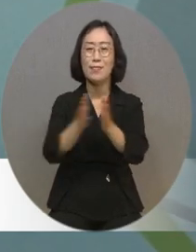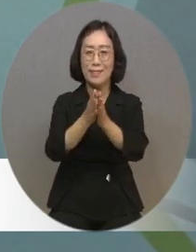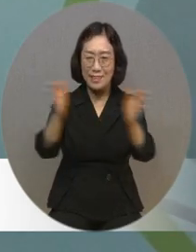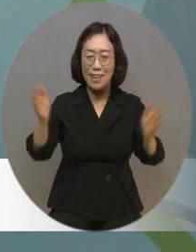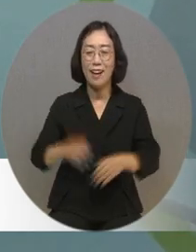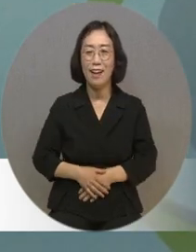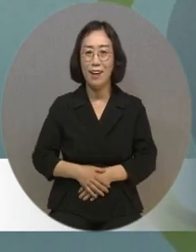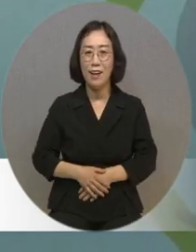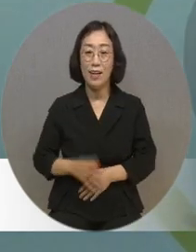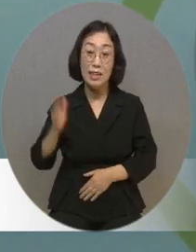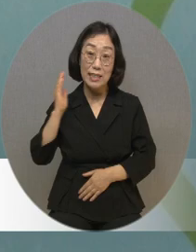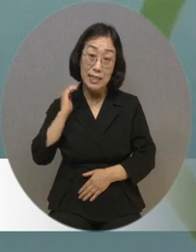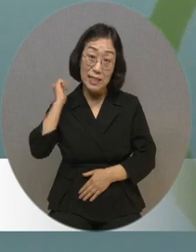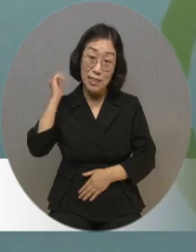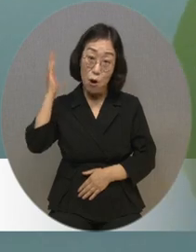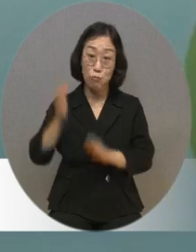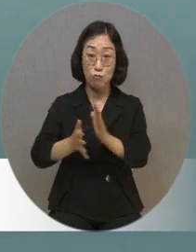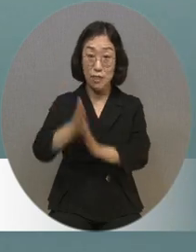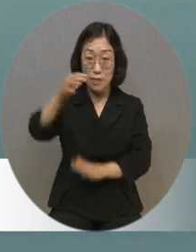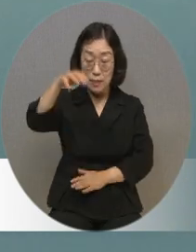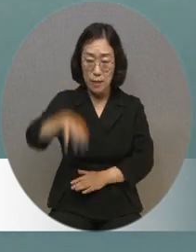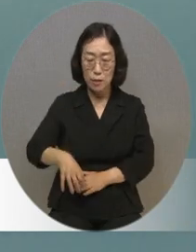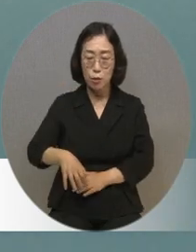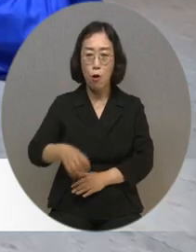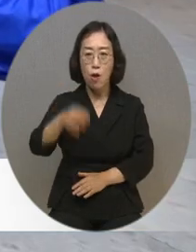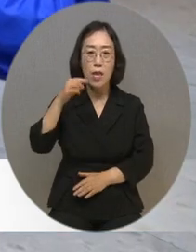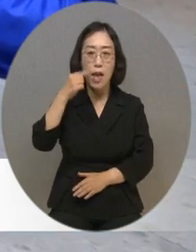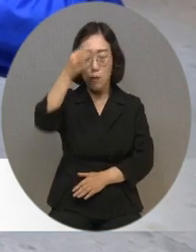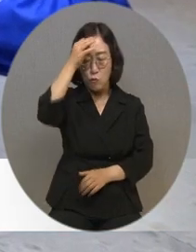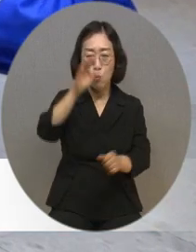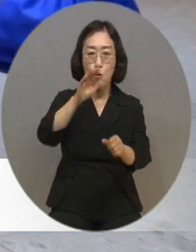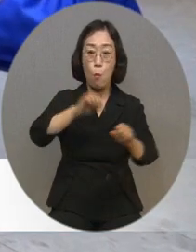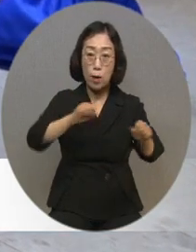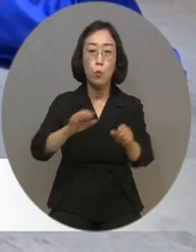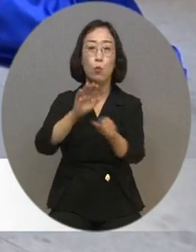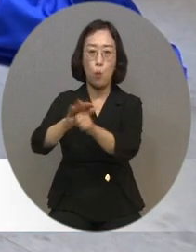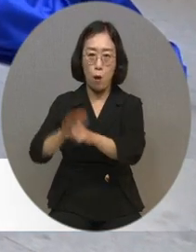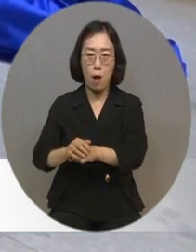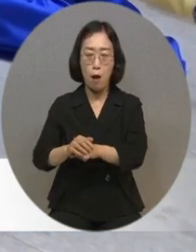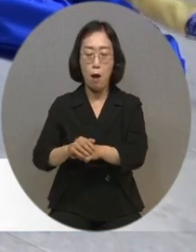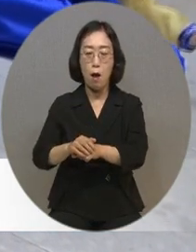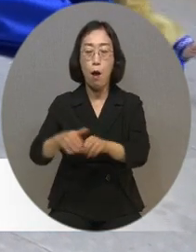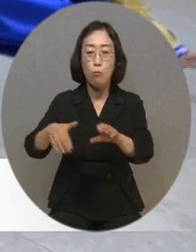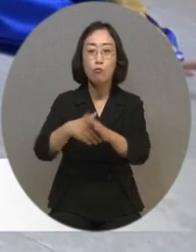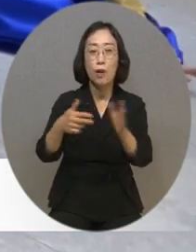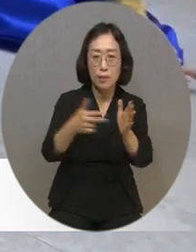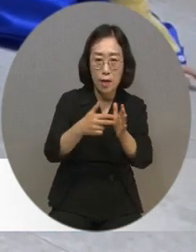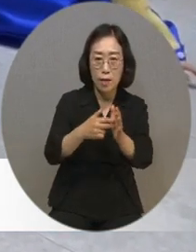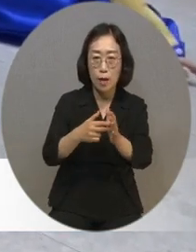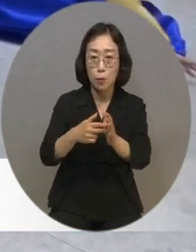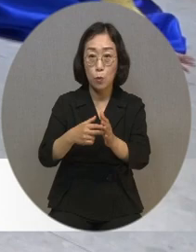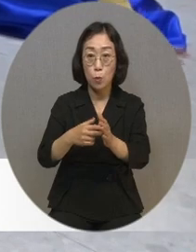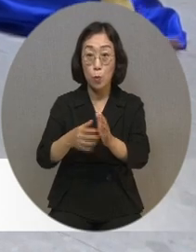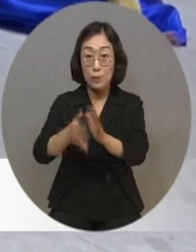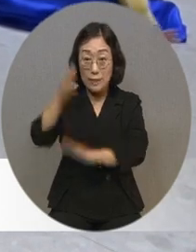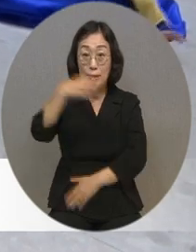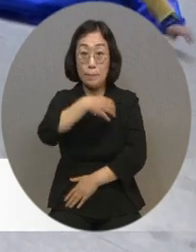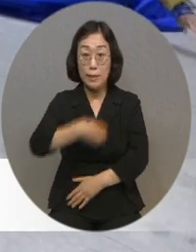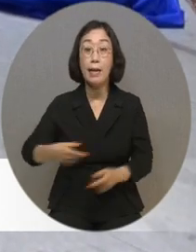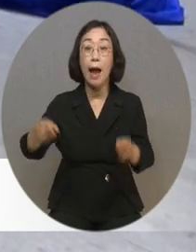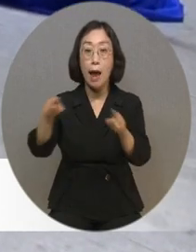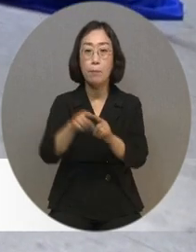문화도시 의정부시의 예술활동 지원의 일환으로 의정부 문화재단과 의정부시가 함께 주관 주최하여